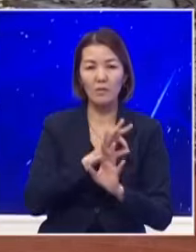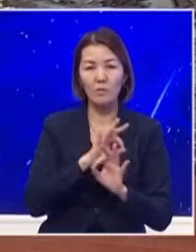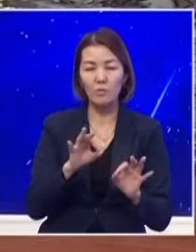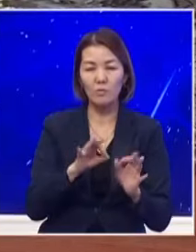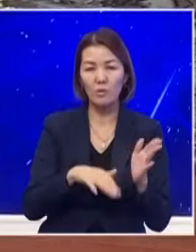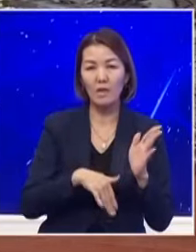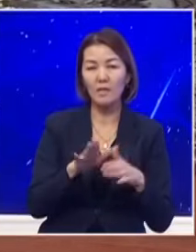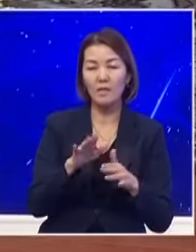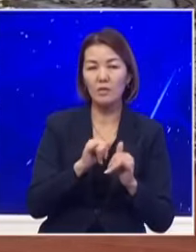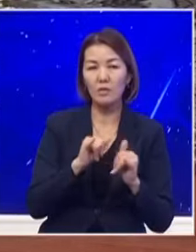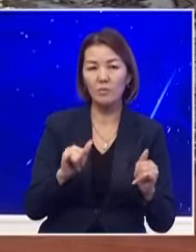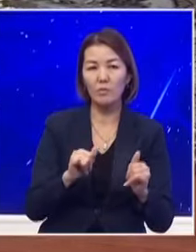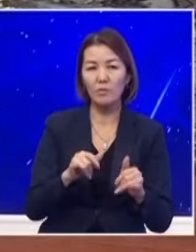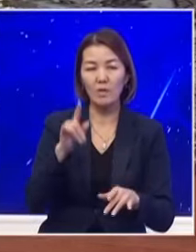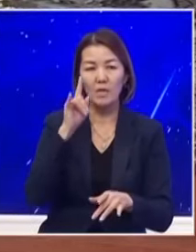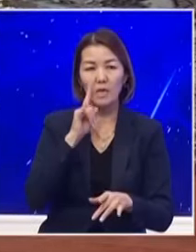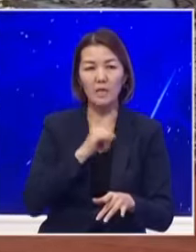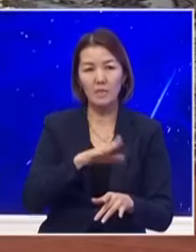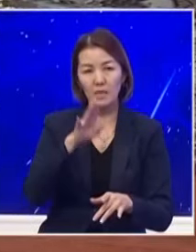қазақ жігіттерінің бойына біткен